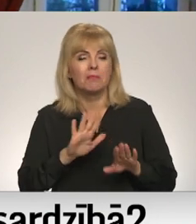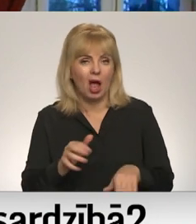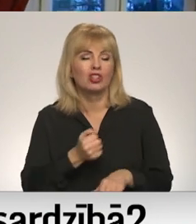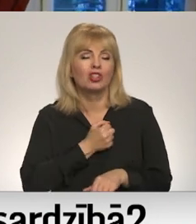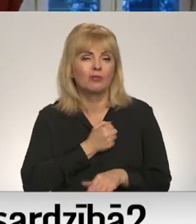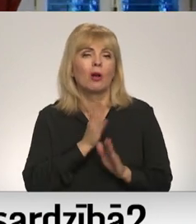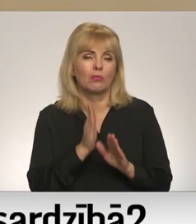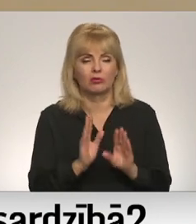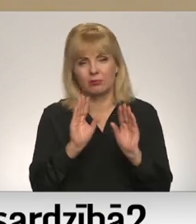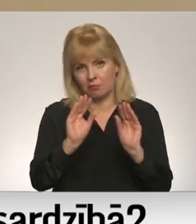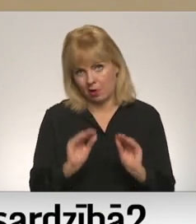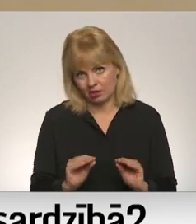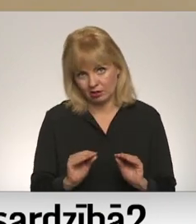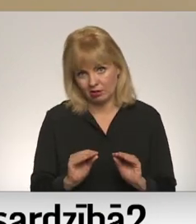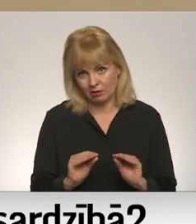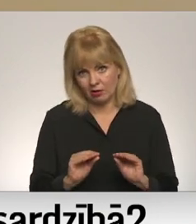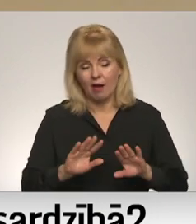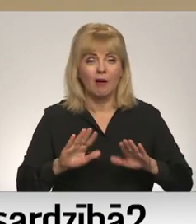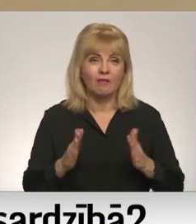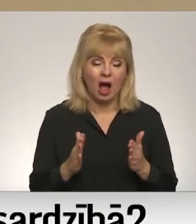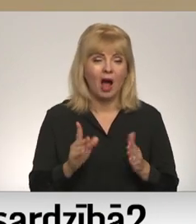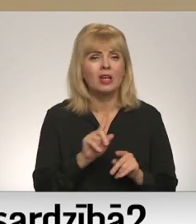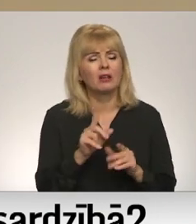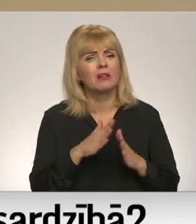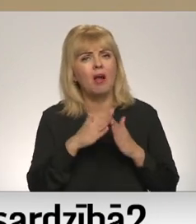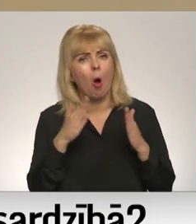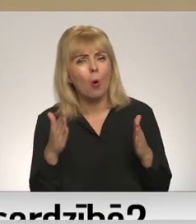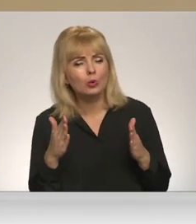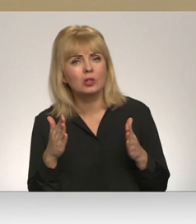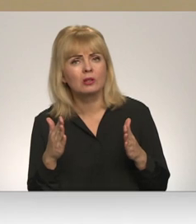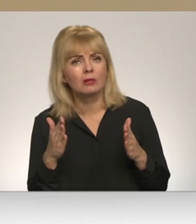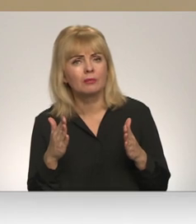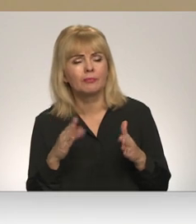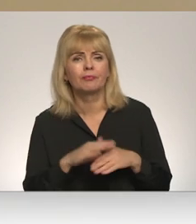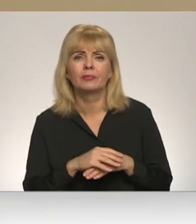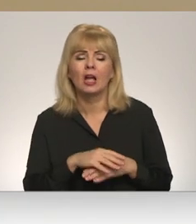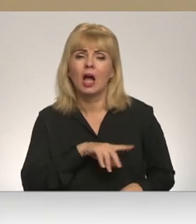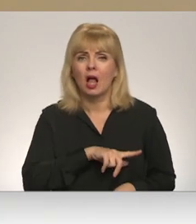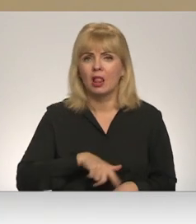ļoti maza. Bet vai ir daudz tādu